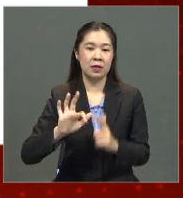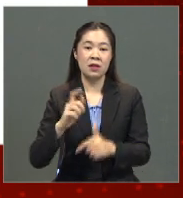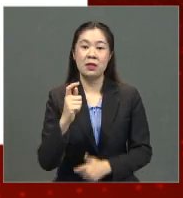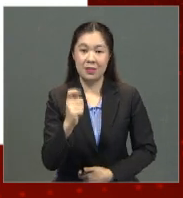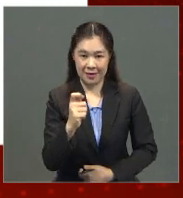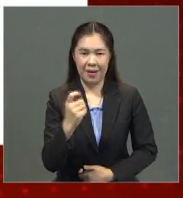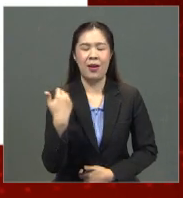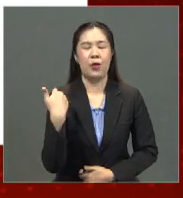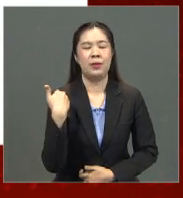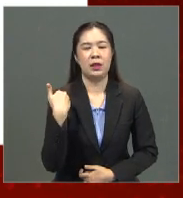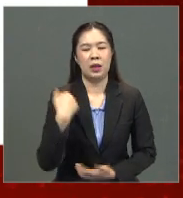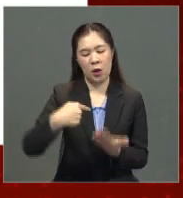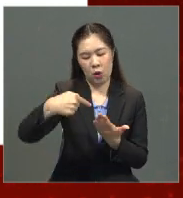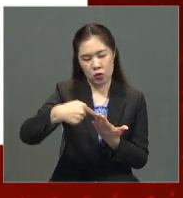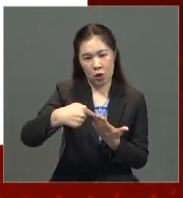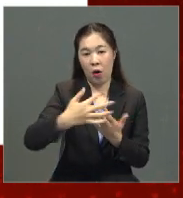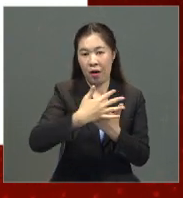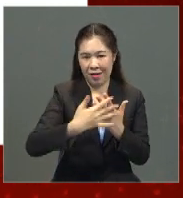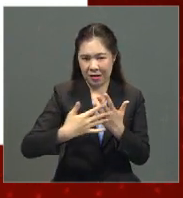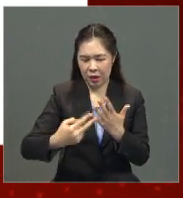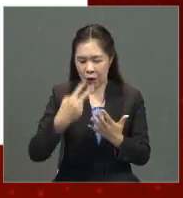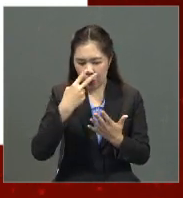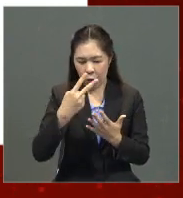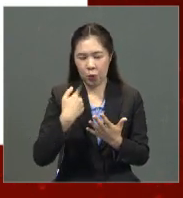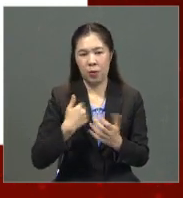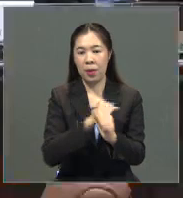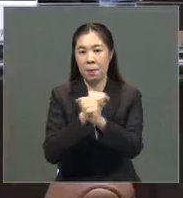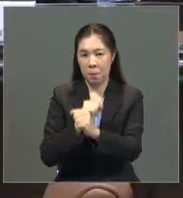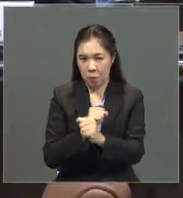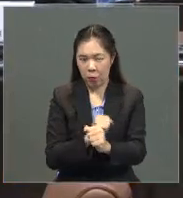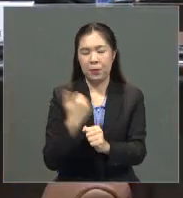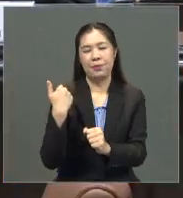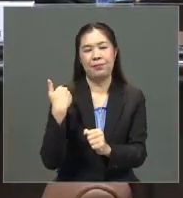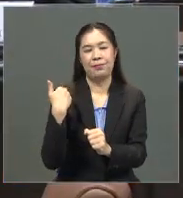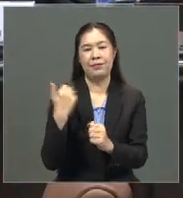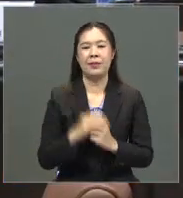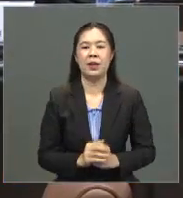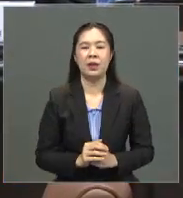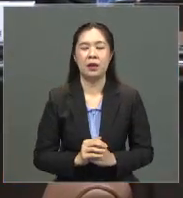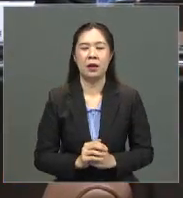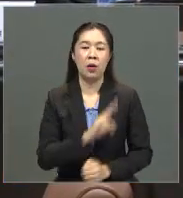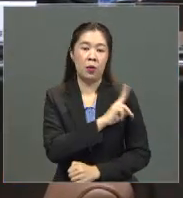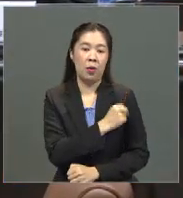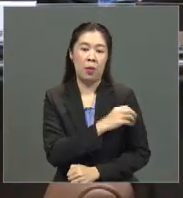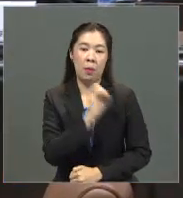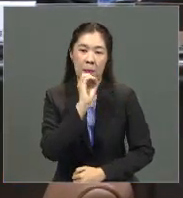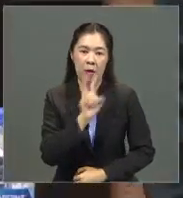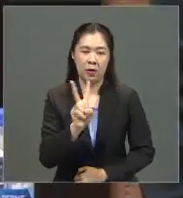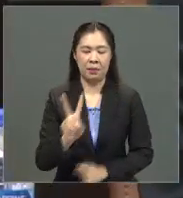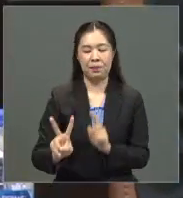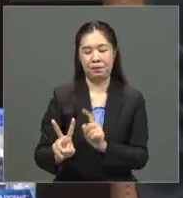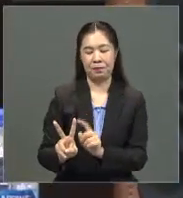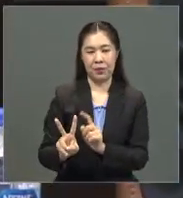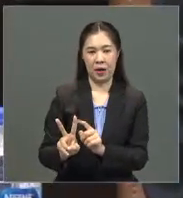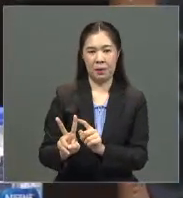มีภูมิคุ้มกันโรคด้วยเรื่องนิทานที่บดีกรมควบคุมโรคนะครับนายแพทย์สุวรรณชัยวัฒนายิ่งเจริญชัยก็ย้ำครับว่ารายนี้เนี่ย